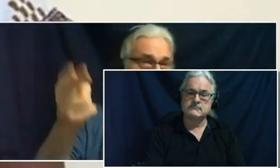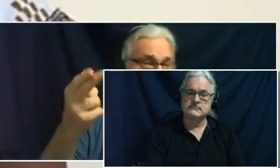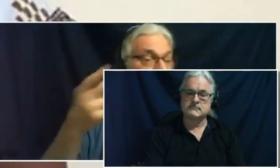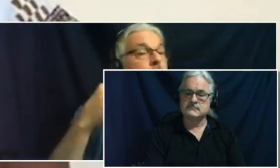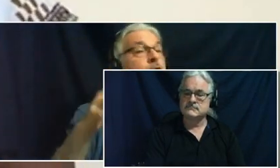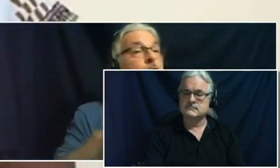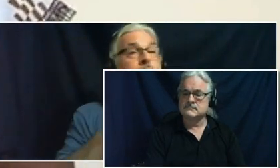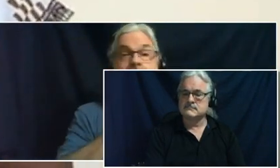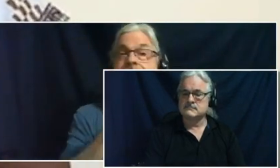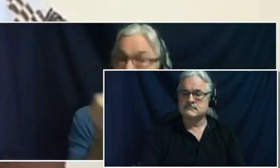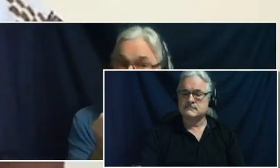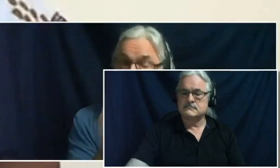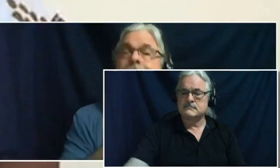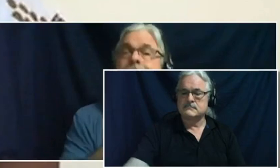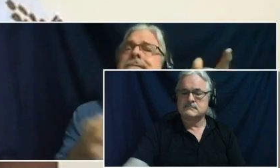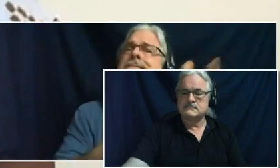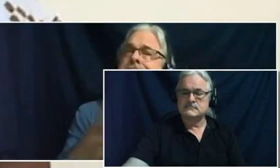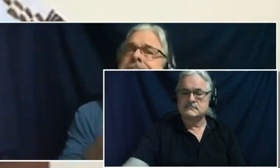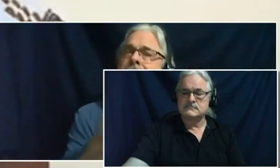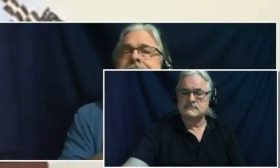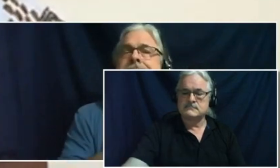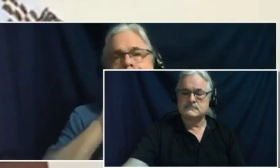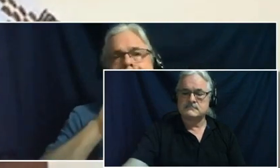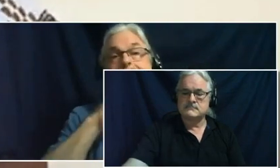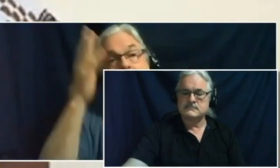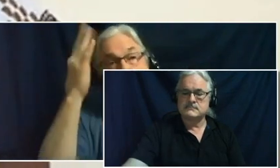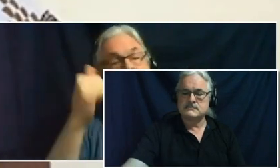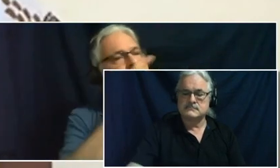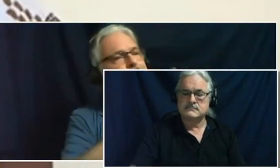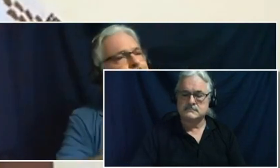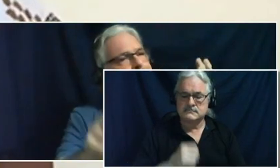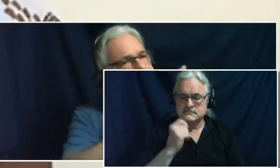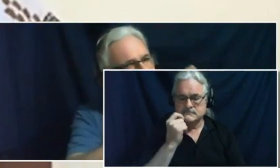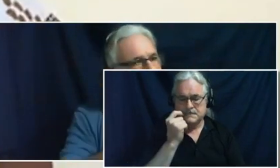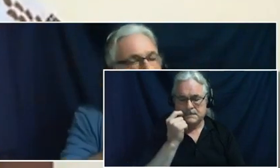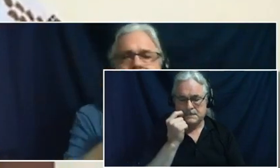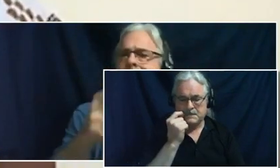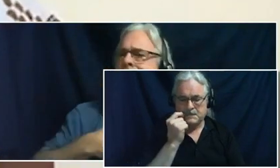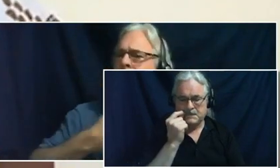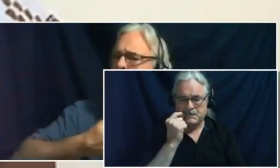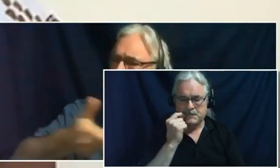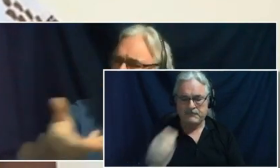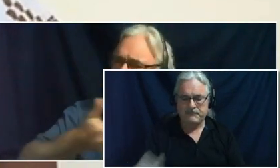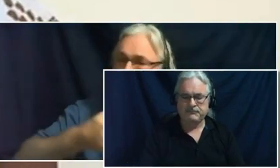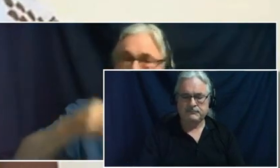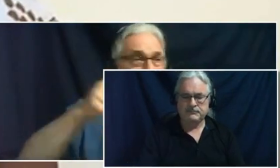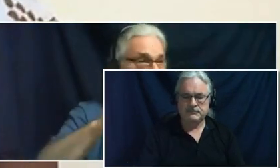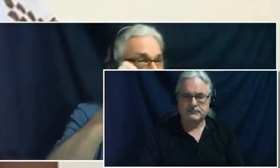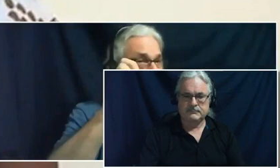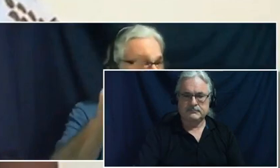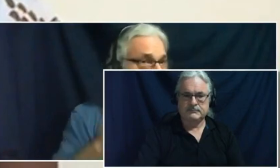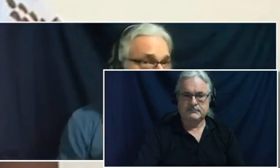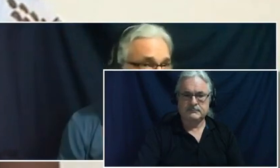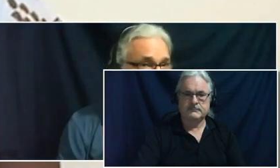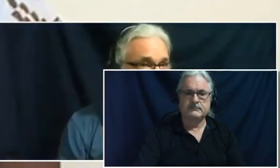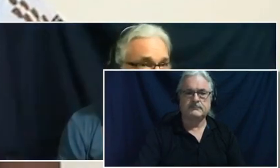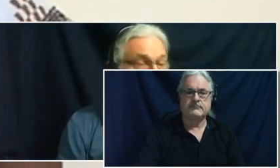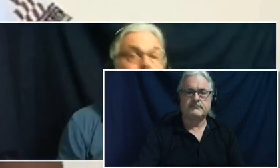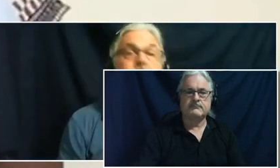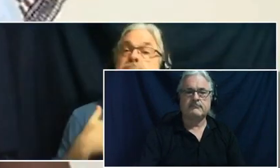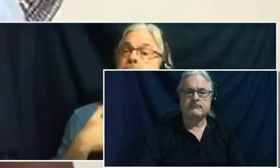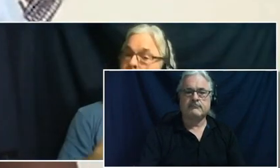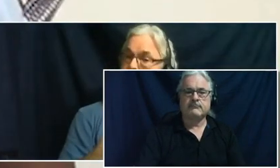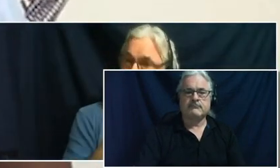Les communautés autochtones parlent la grande majorité des 7 000 langues de notre monde. Nous apportons une culture riche, une histoire profonde à